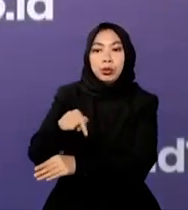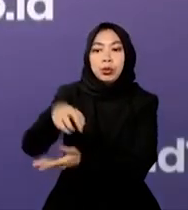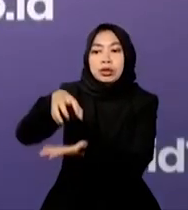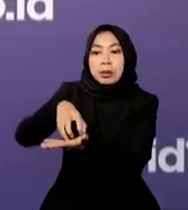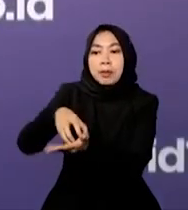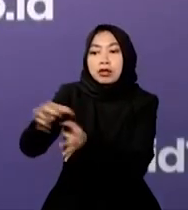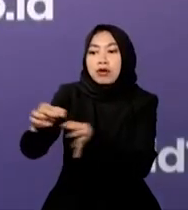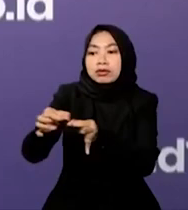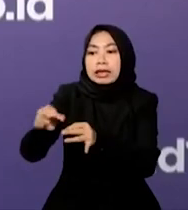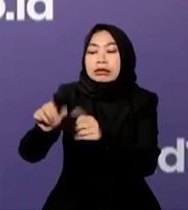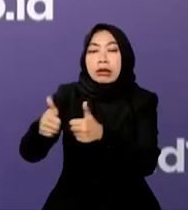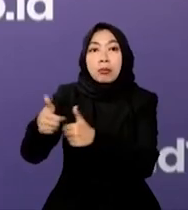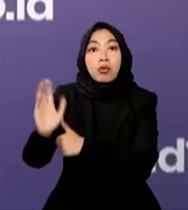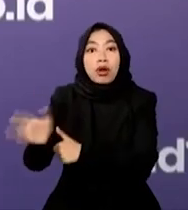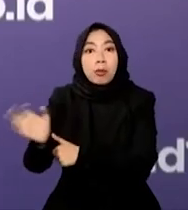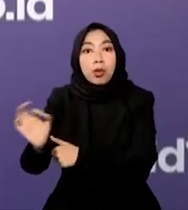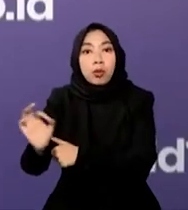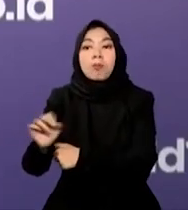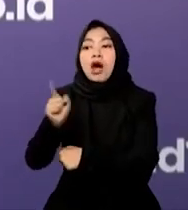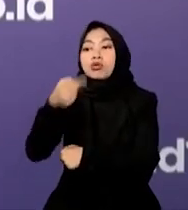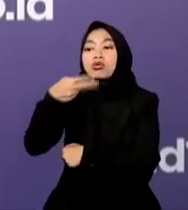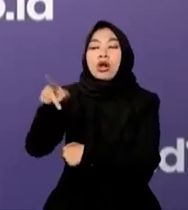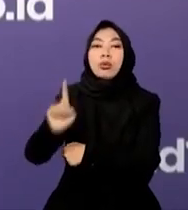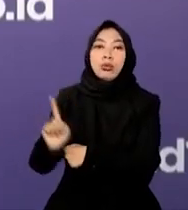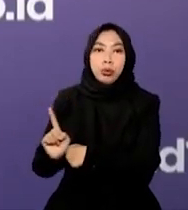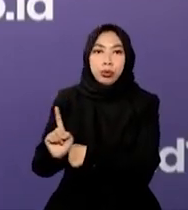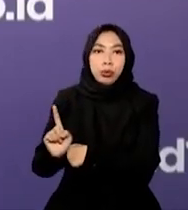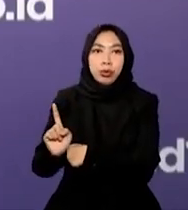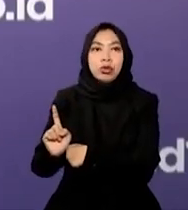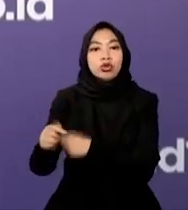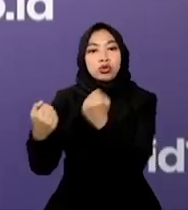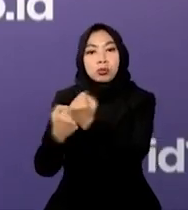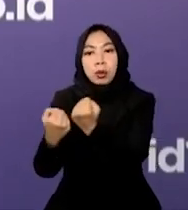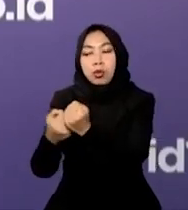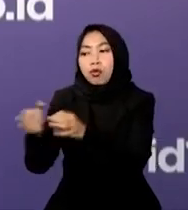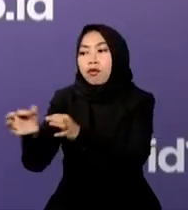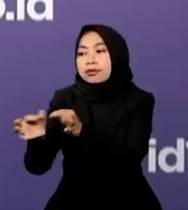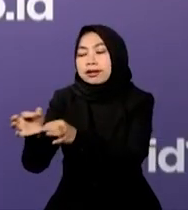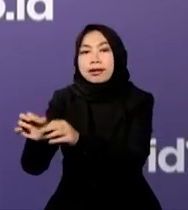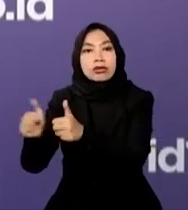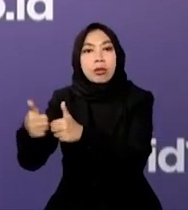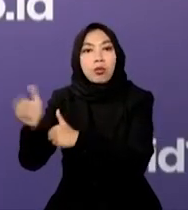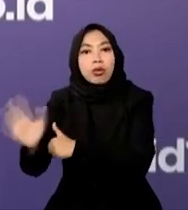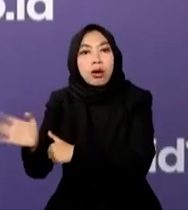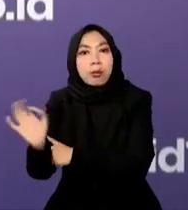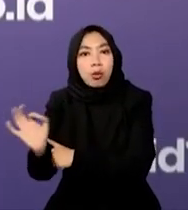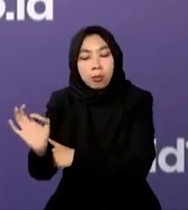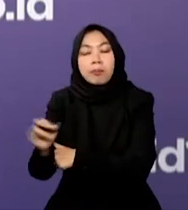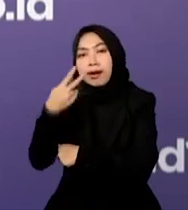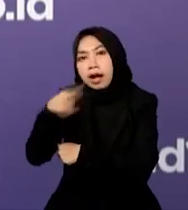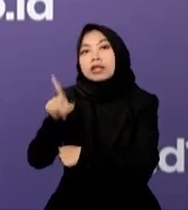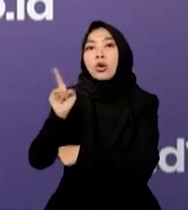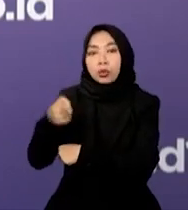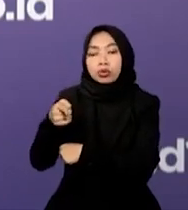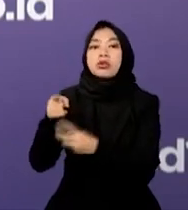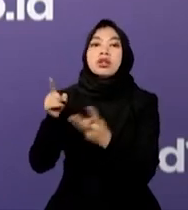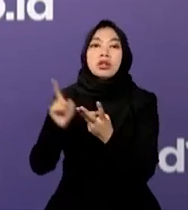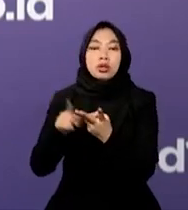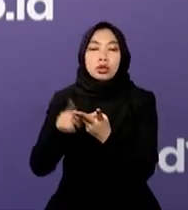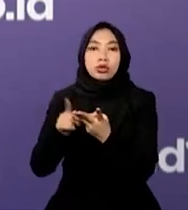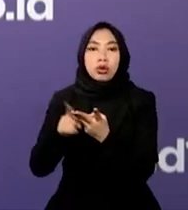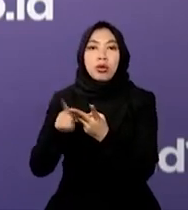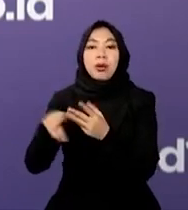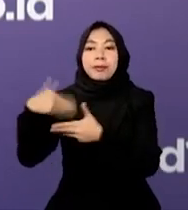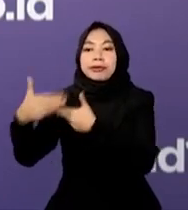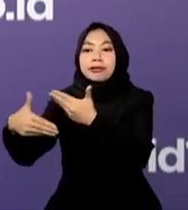fasilitas itu sendiri dari kesiapan pendukung fasilitas pendukung pendukungnya dan juga dalam